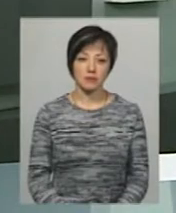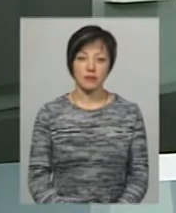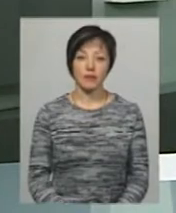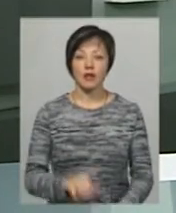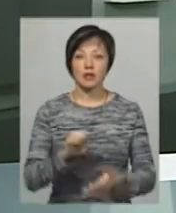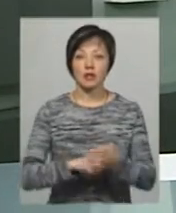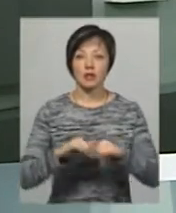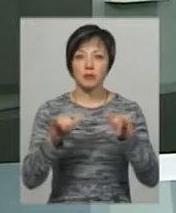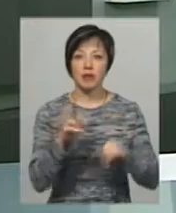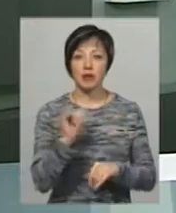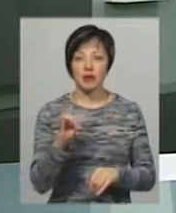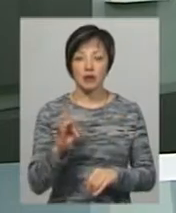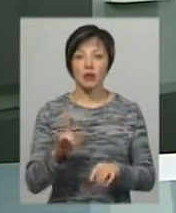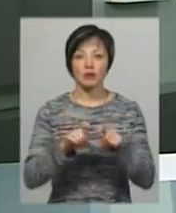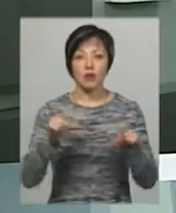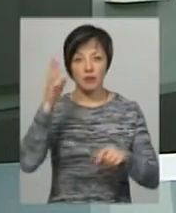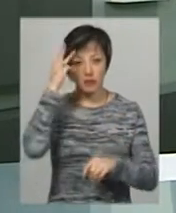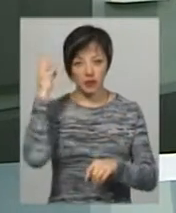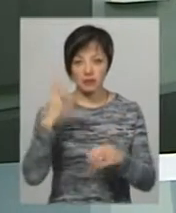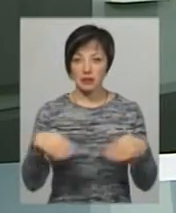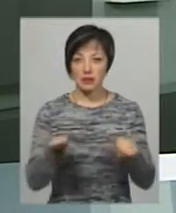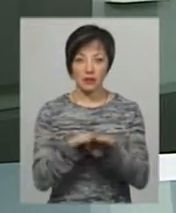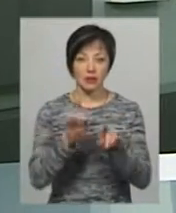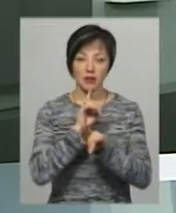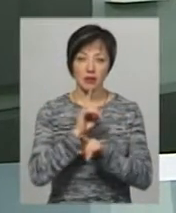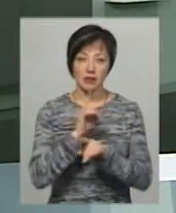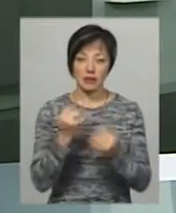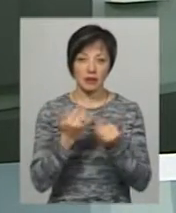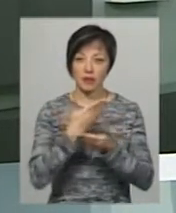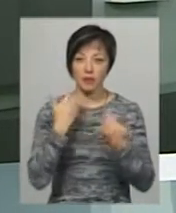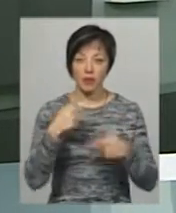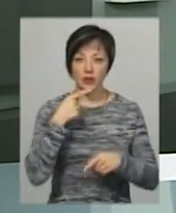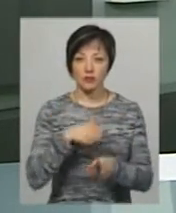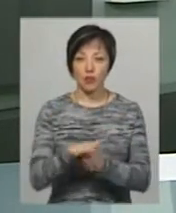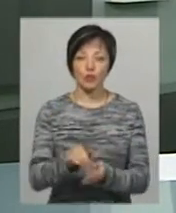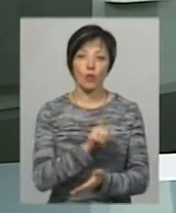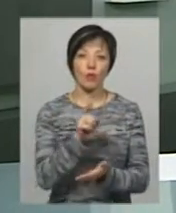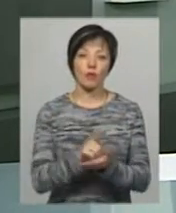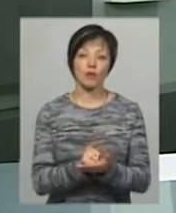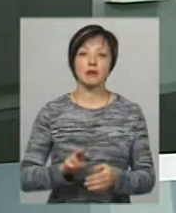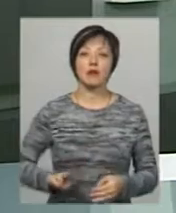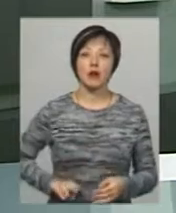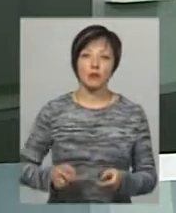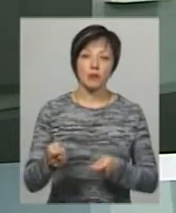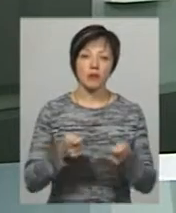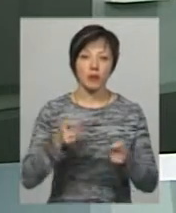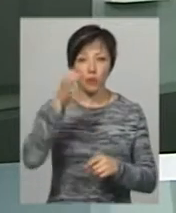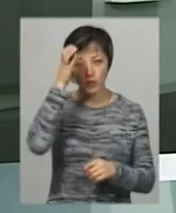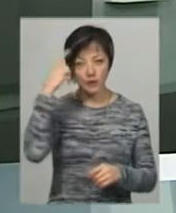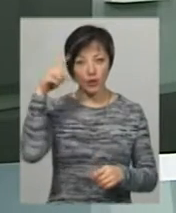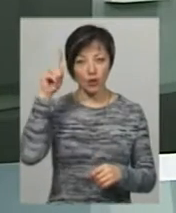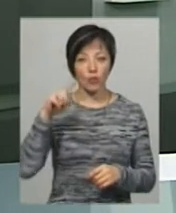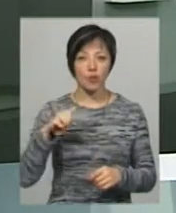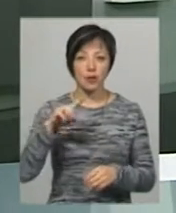Через спалах кору школи Хмельницького на карантин не закривають. Про це каже виконувачка обов'язків директора Департаменту освіти